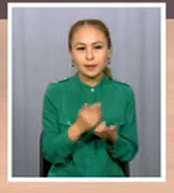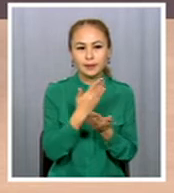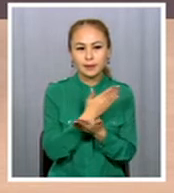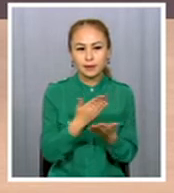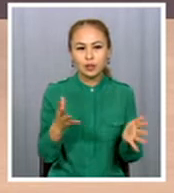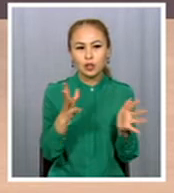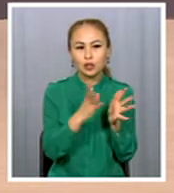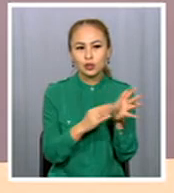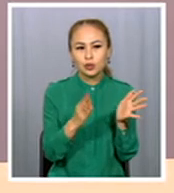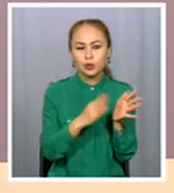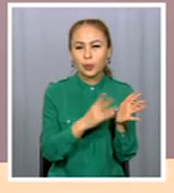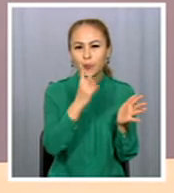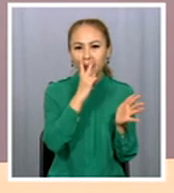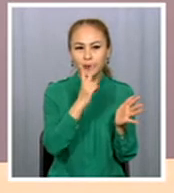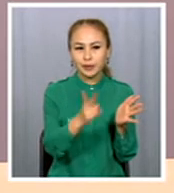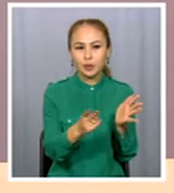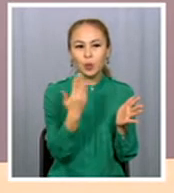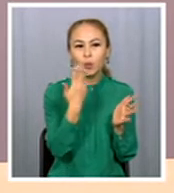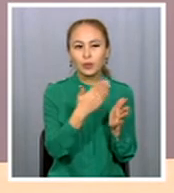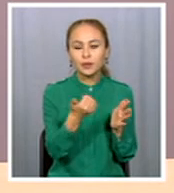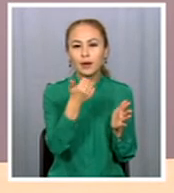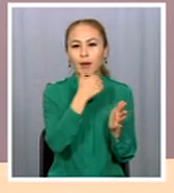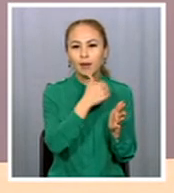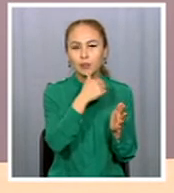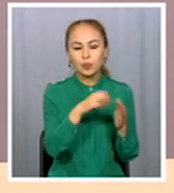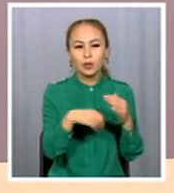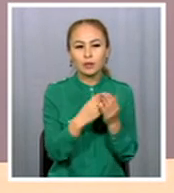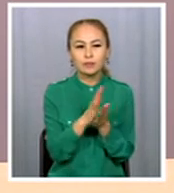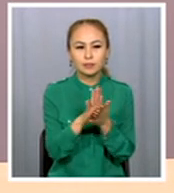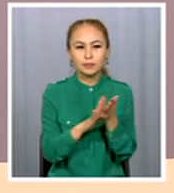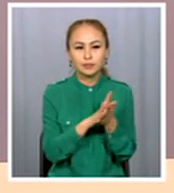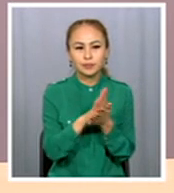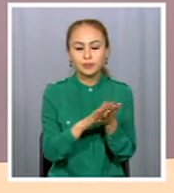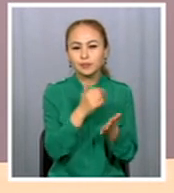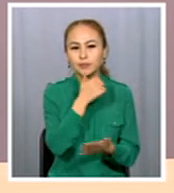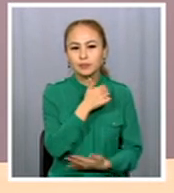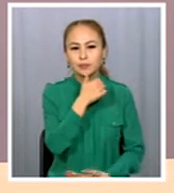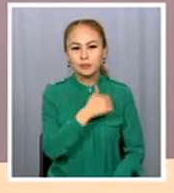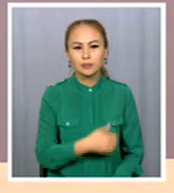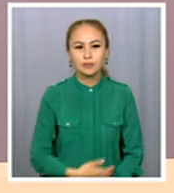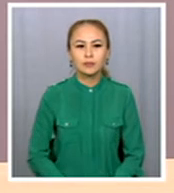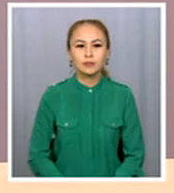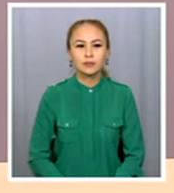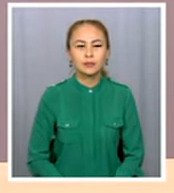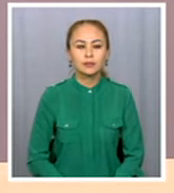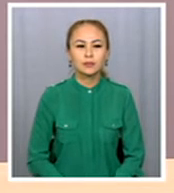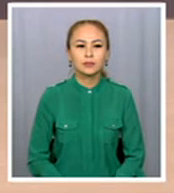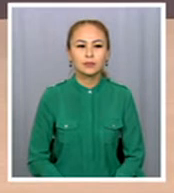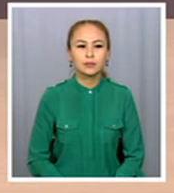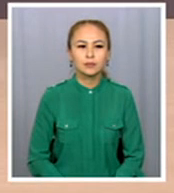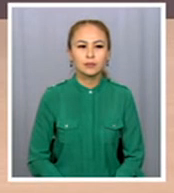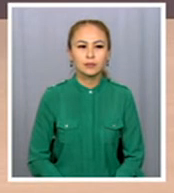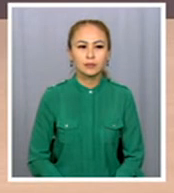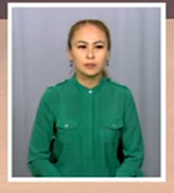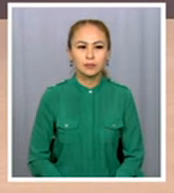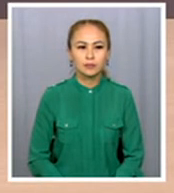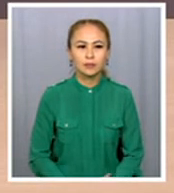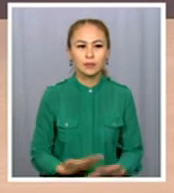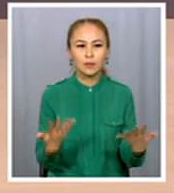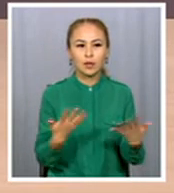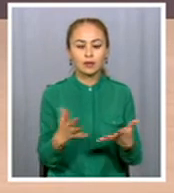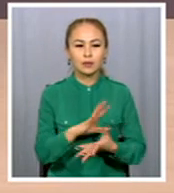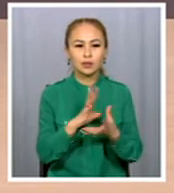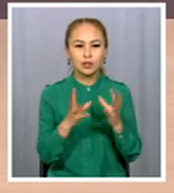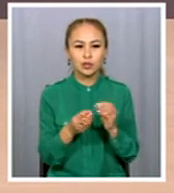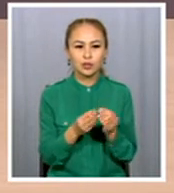жүнді көрейік. Оны да алақаныма салып, біраз уақыт айналдырайын. Қандай нәтиже